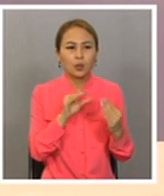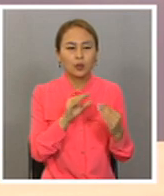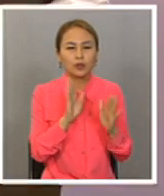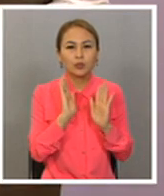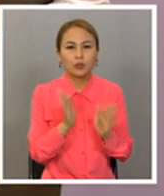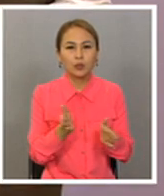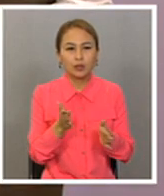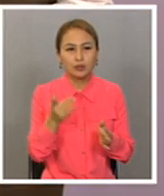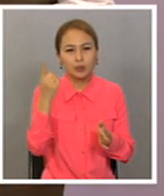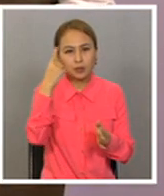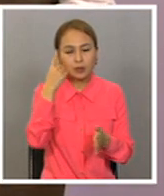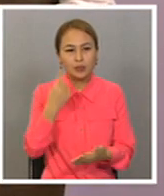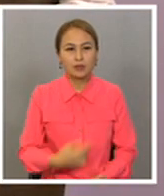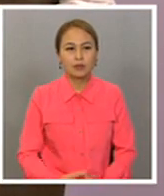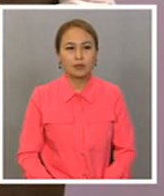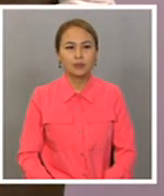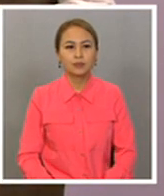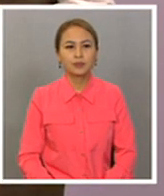ойлайсыңдар?